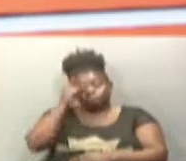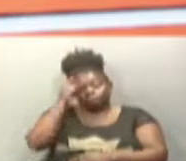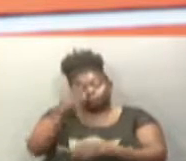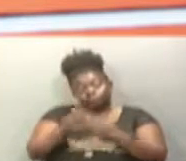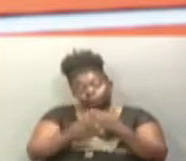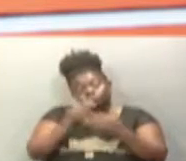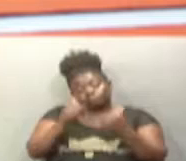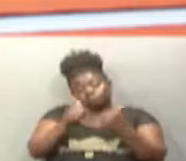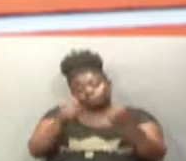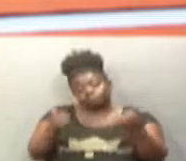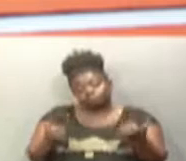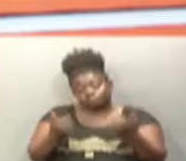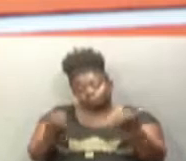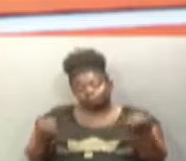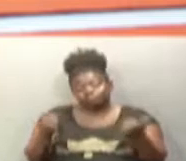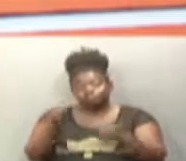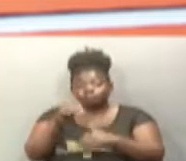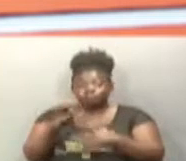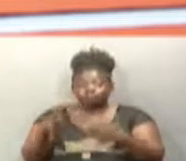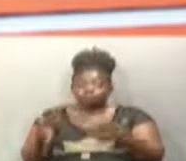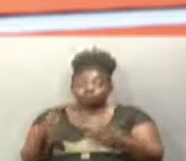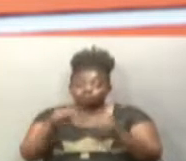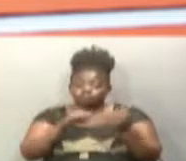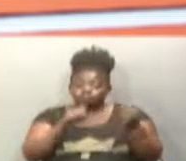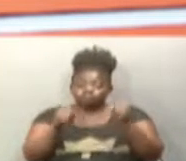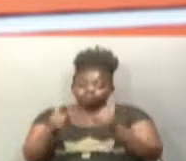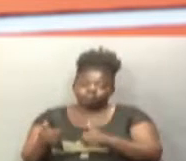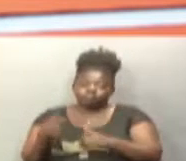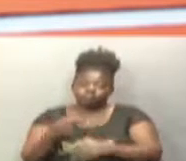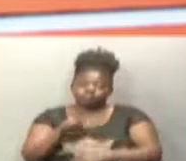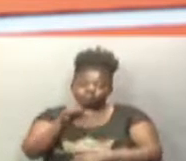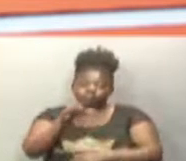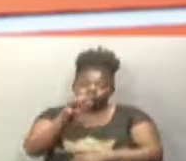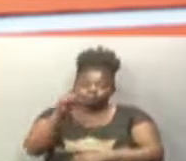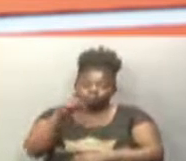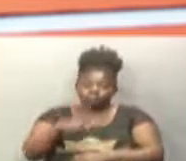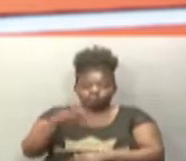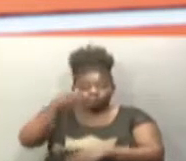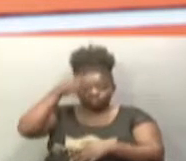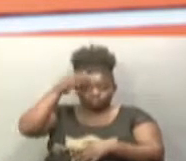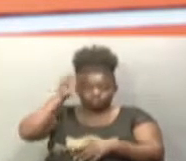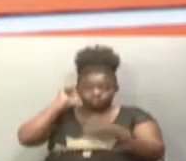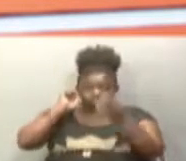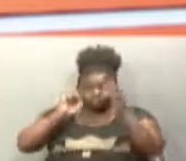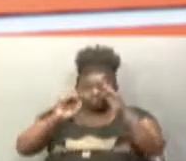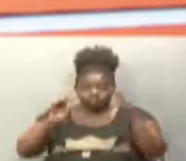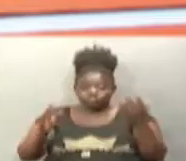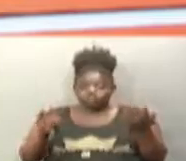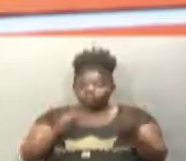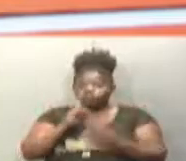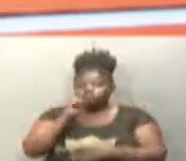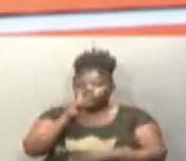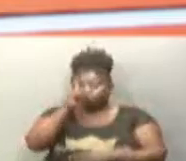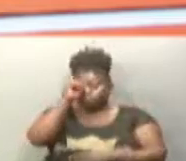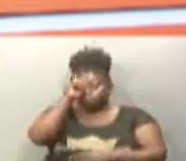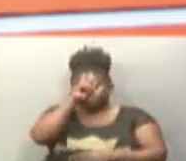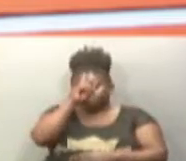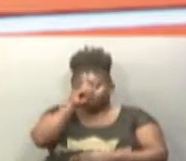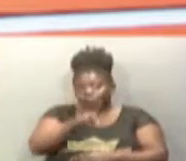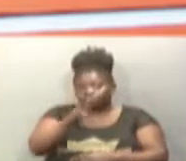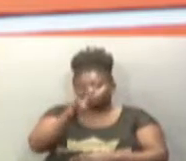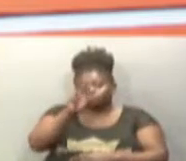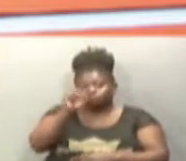okulabirira obulungi abaana baabwe abadde abatiza omumbejiza Beth Mpologoma ng'ono wa mulangira wasajja